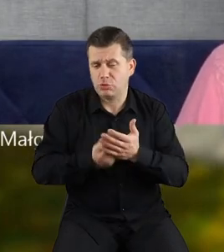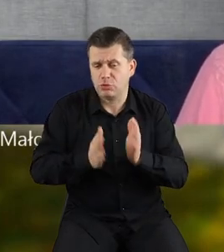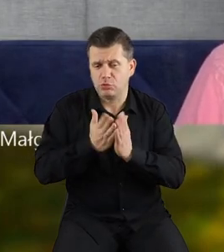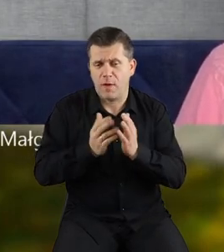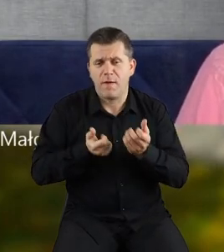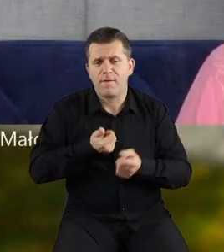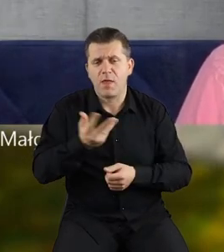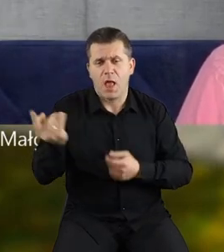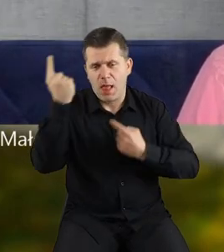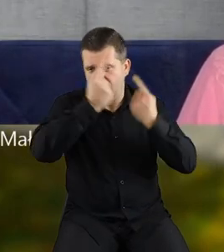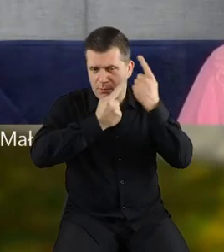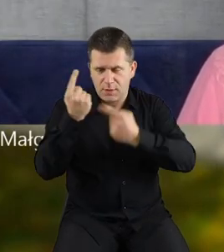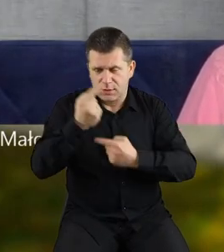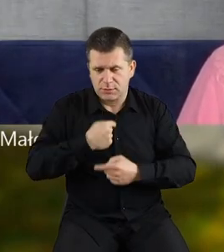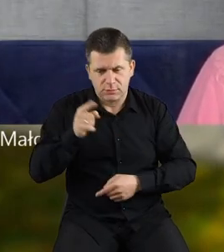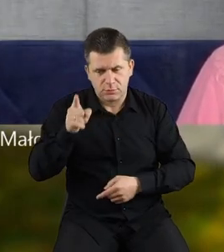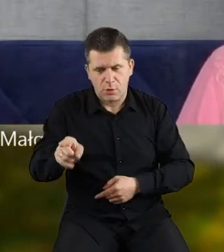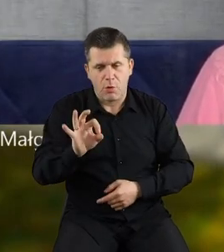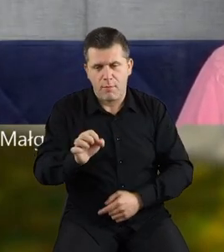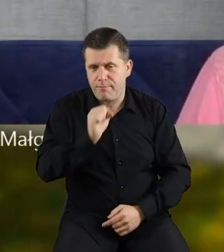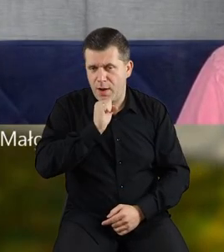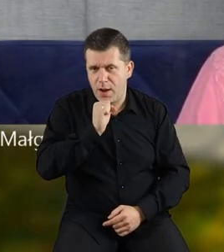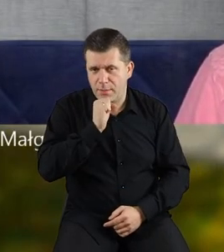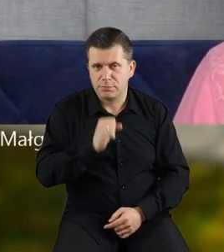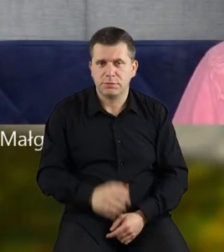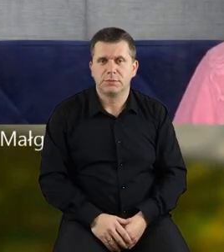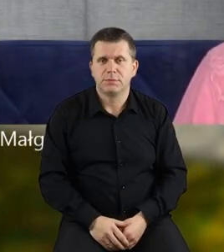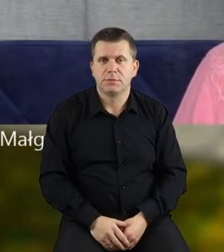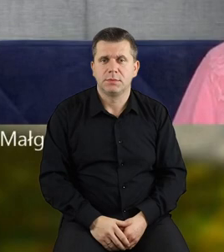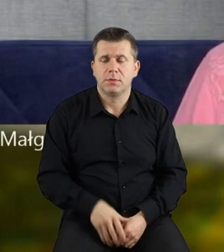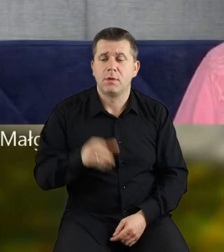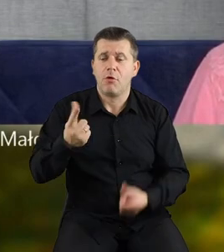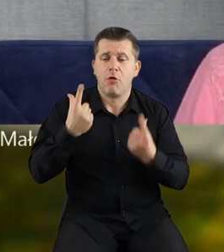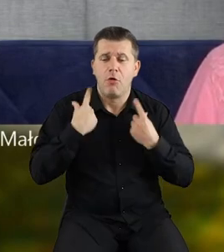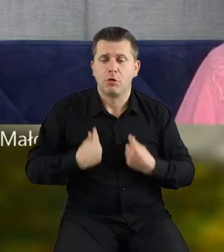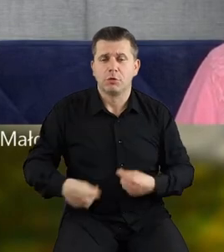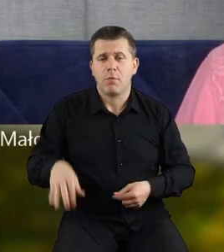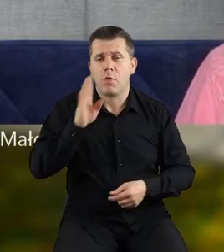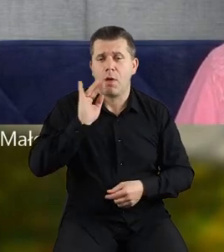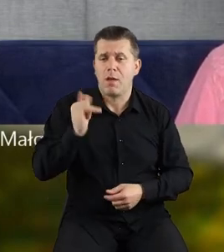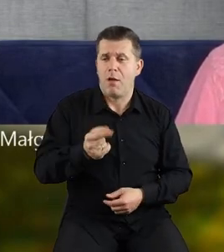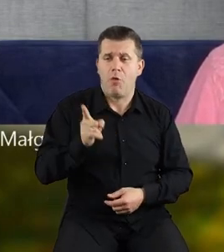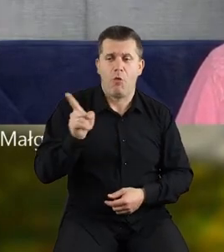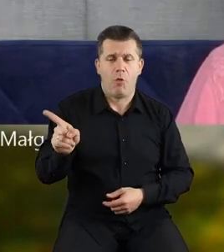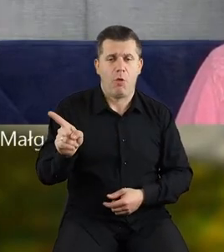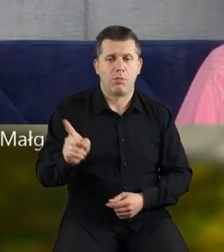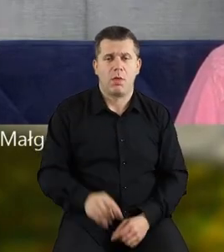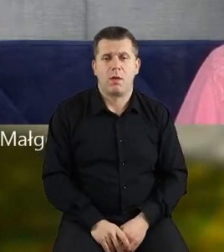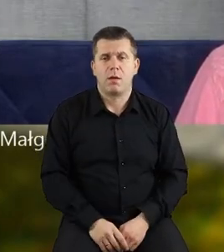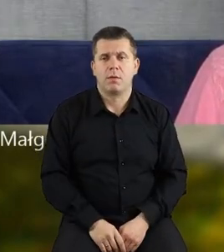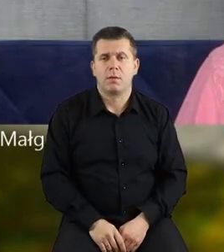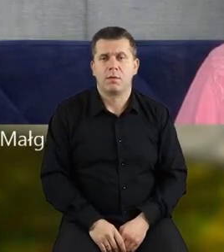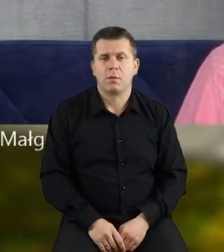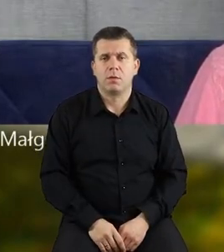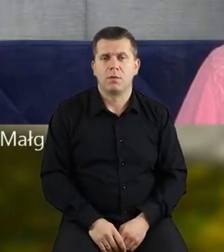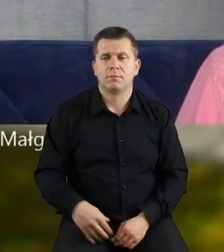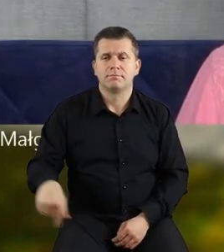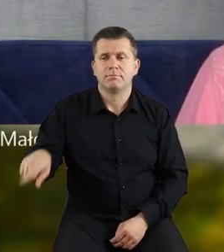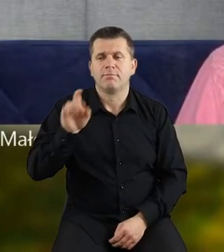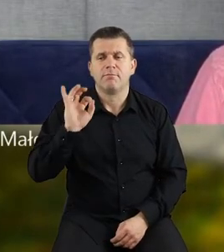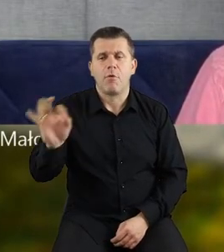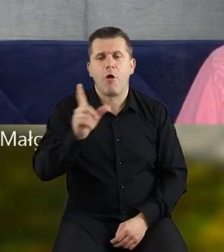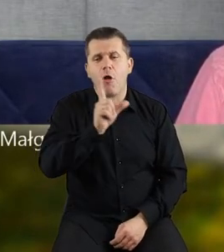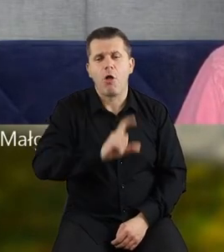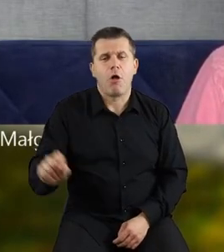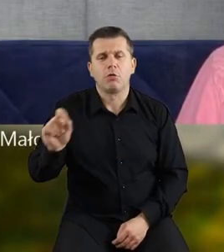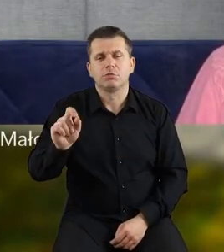to wiele myśli poświęciłam babci i takim osobom jak ona, to znaczy takim, których